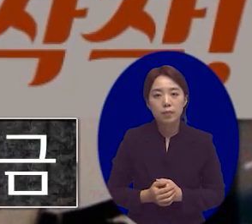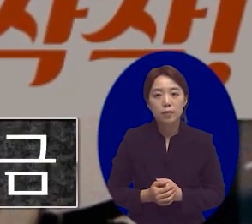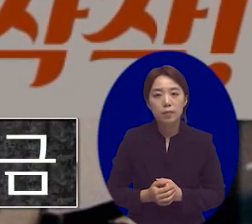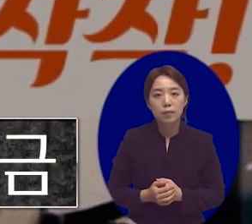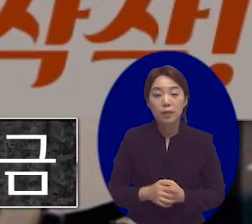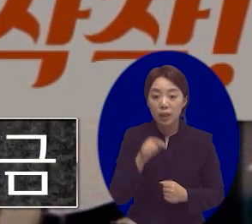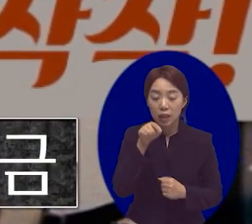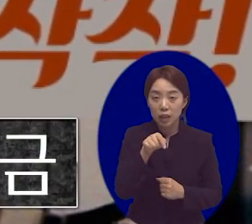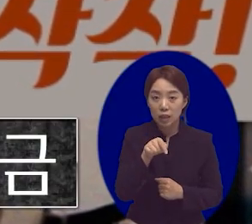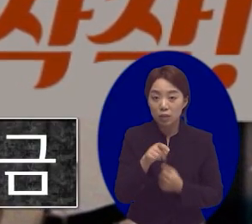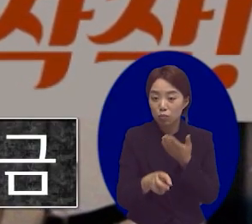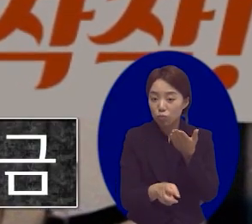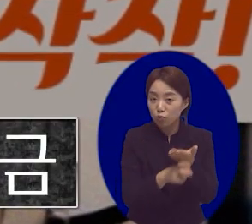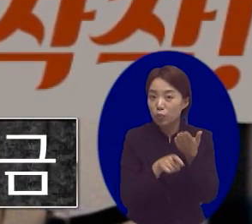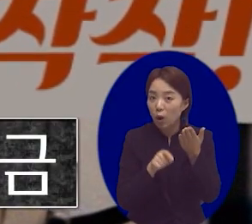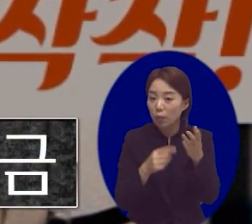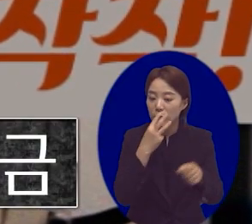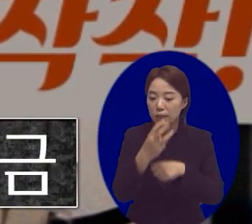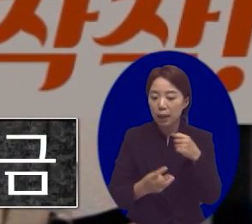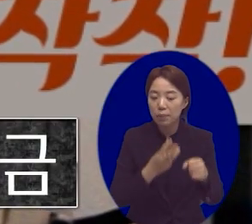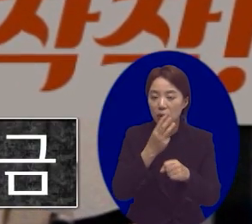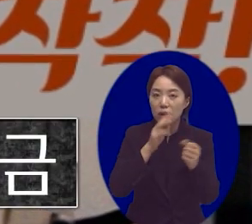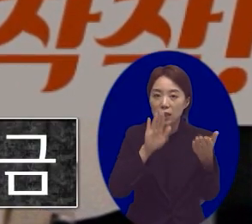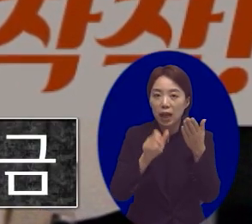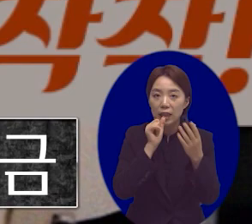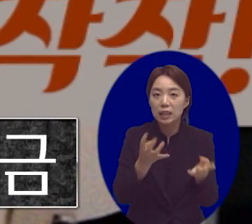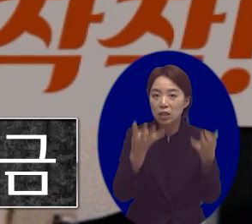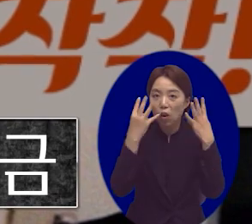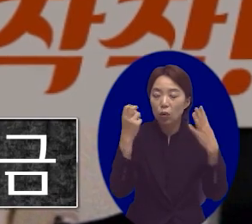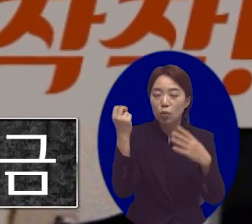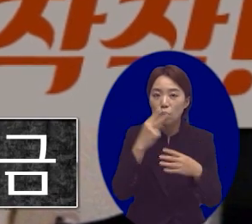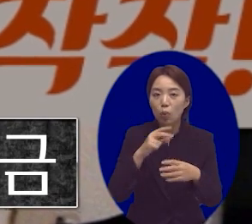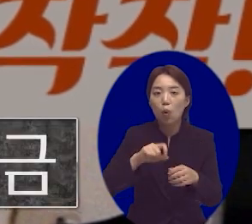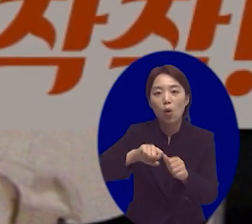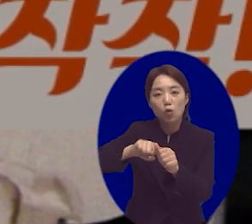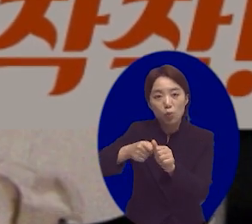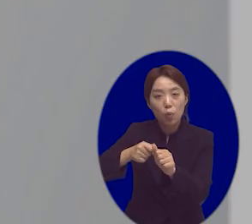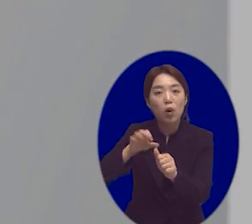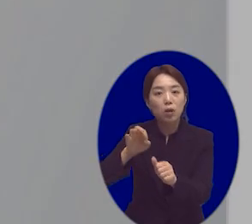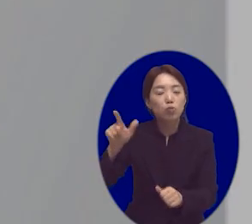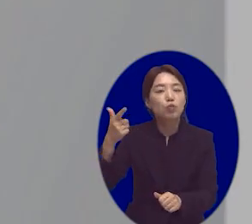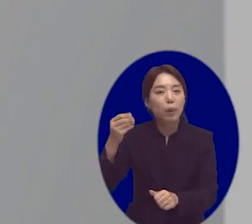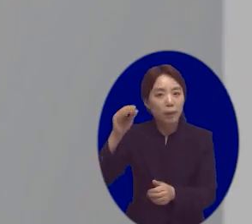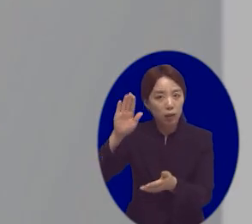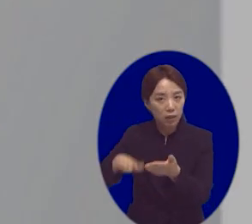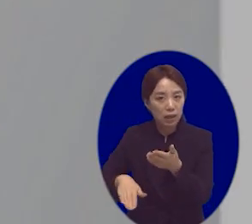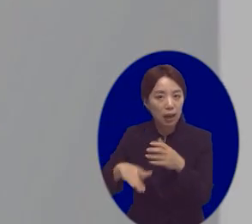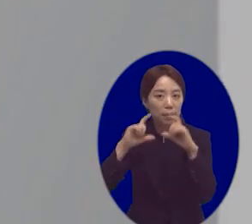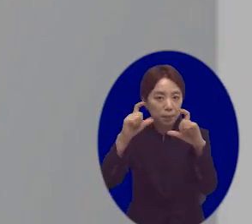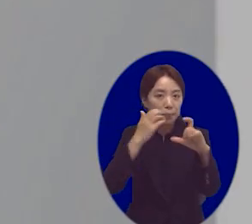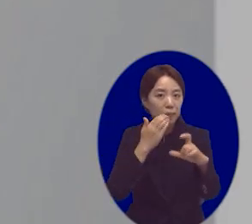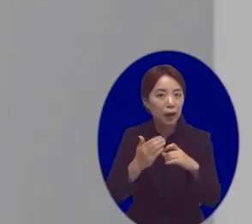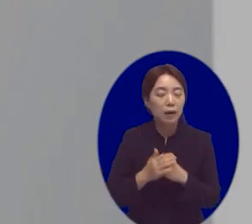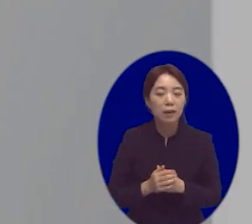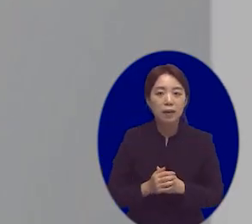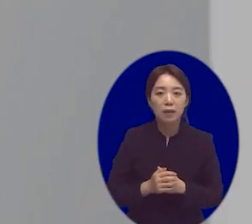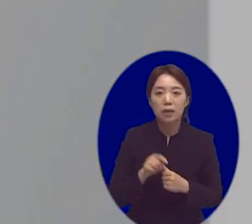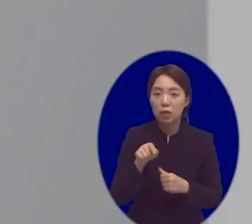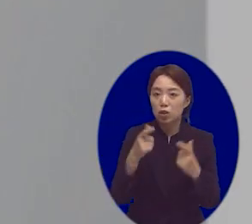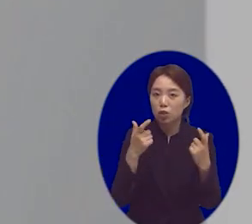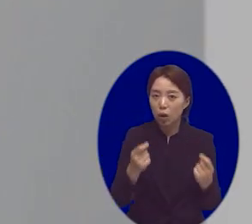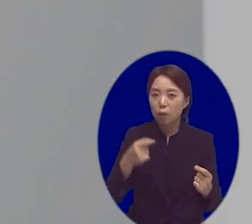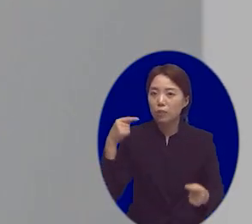경우 3년 이하의 징역이나 600만 원 이하의 벌금을 부과받을 수 있는데요. 이렇게 엄격하게 의정활동